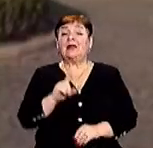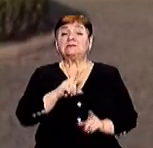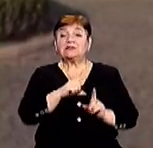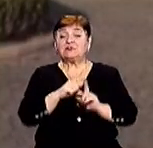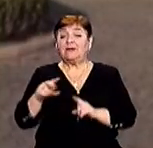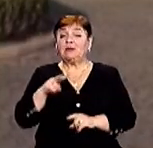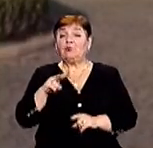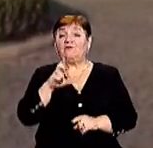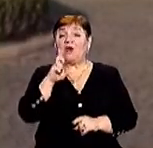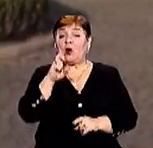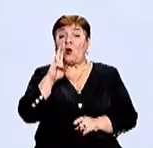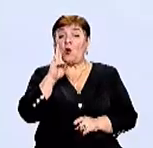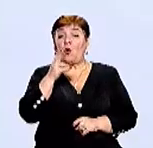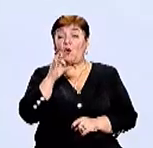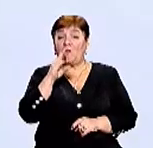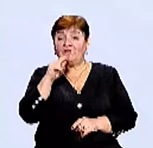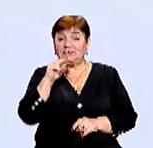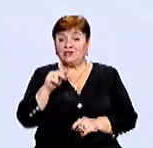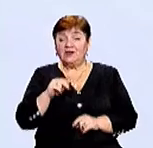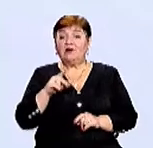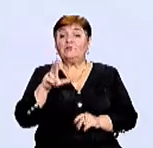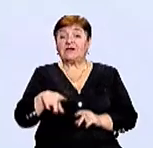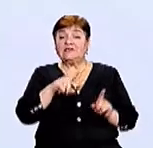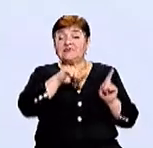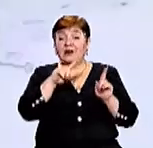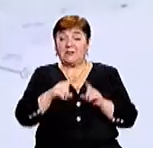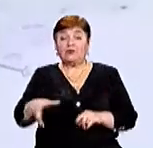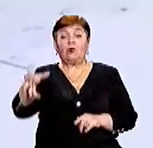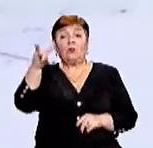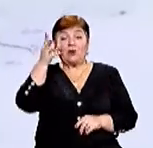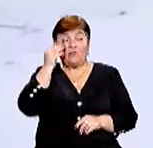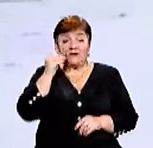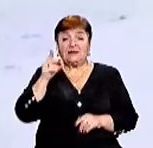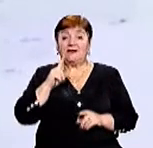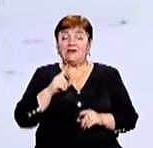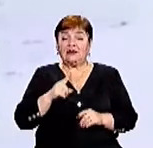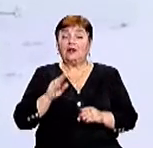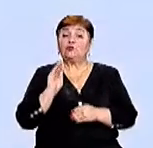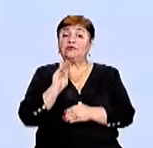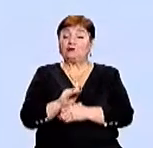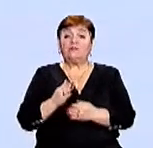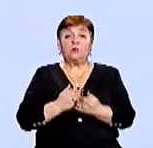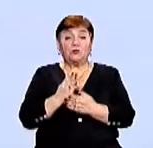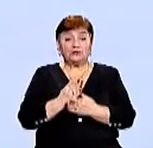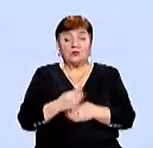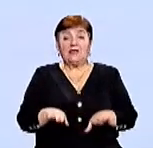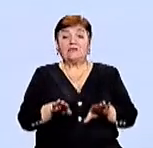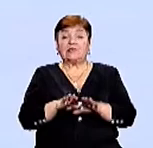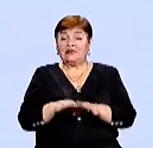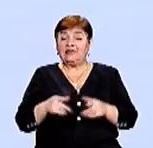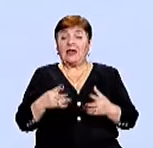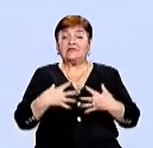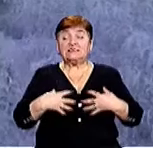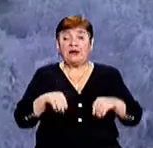словами Любові Когуч, туристичний бізнес Закарпаття має врахувати такі обставини і створити нові додаткові послуги, зокрема, збільшити кількість локацій